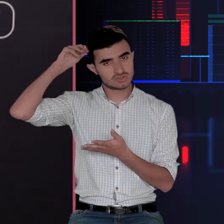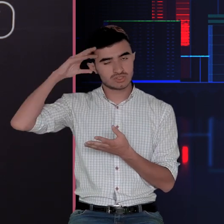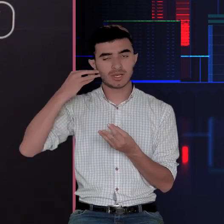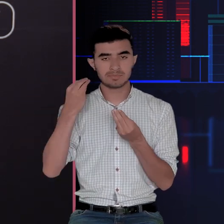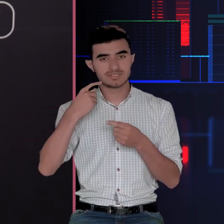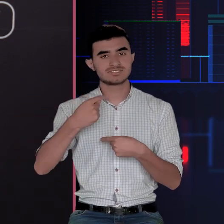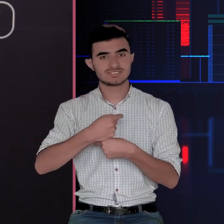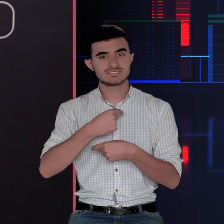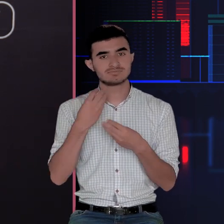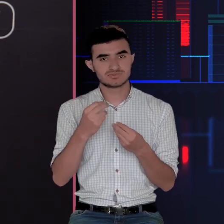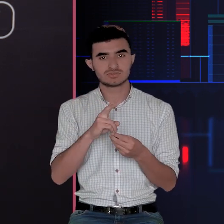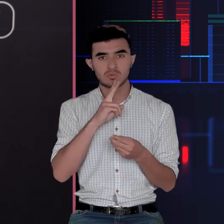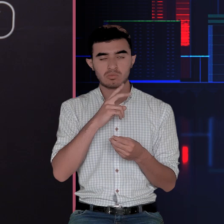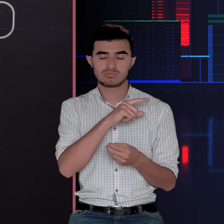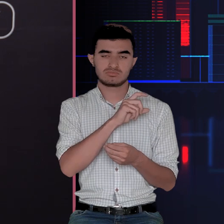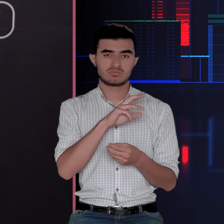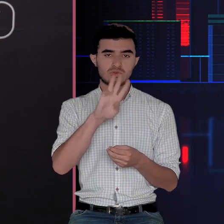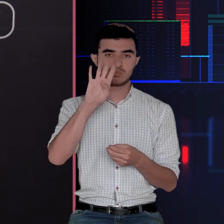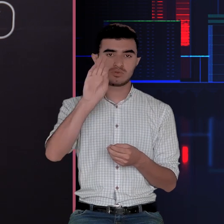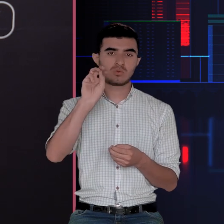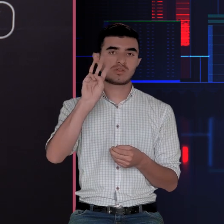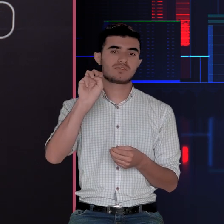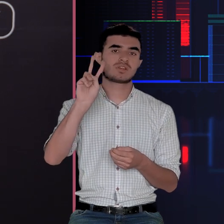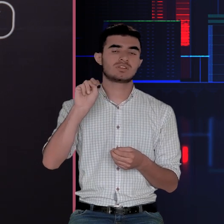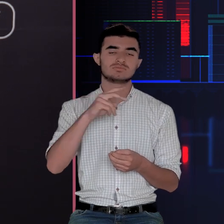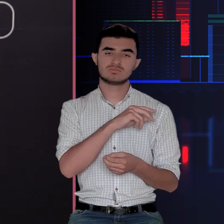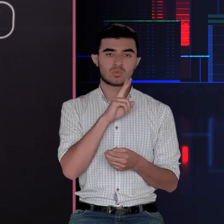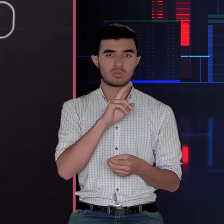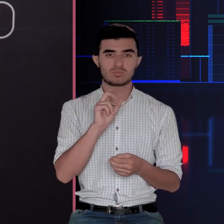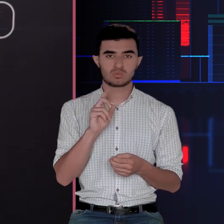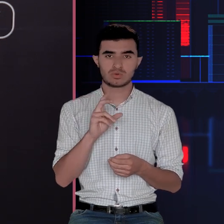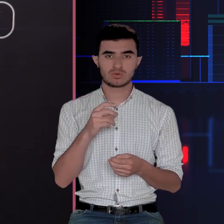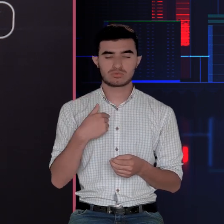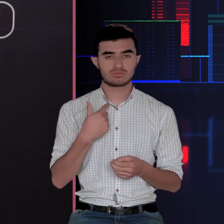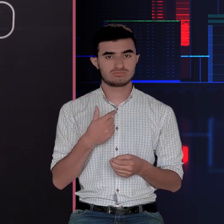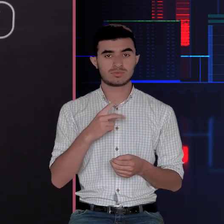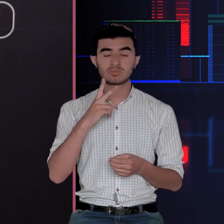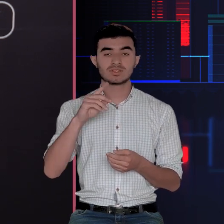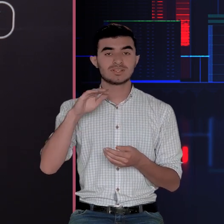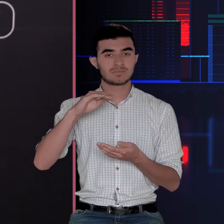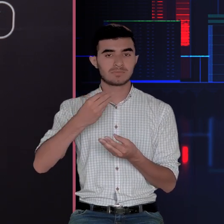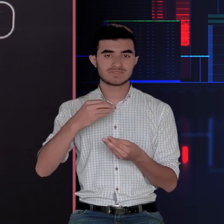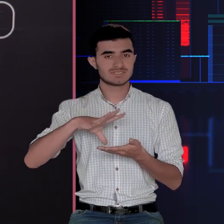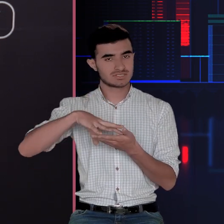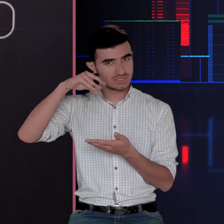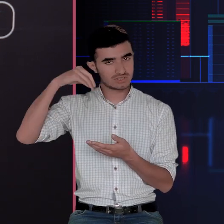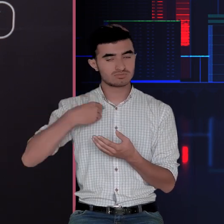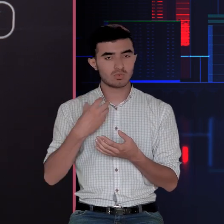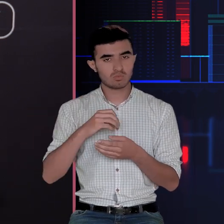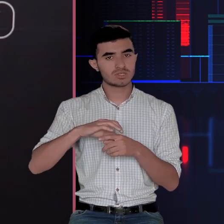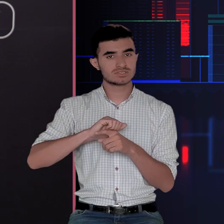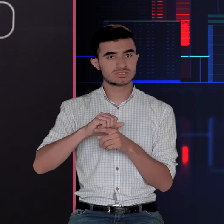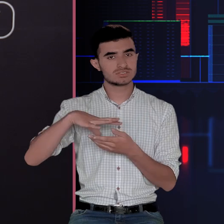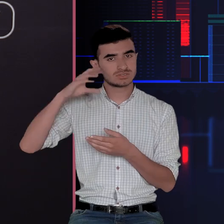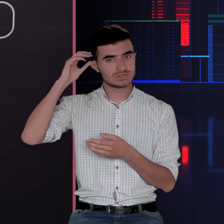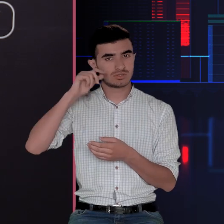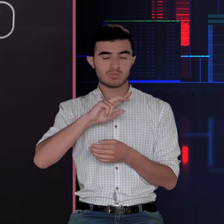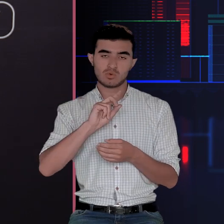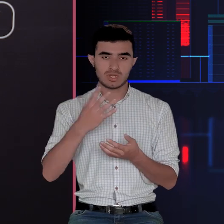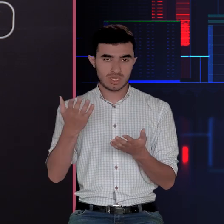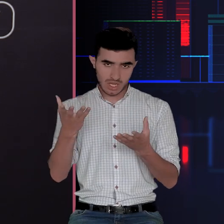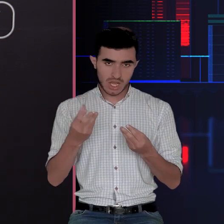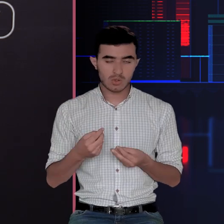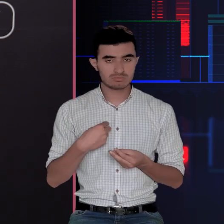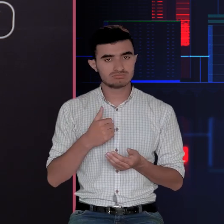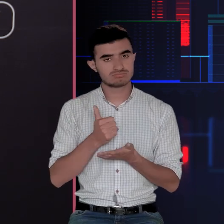miraculous therapy that you are doing, तो हमें भी कुछ बताएं, हमें भी कुछ सिखाएं. तो इसने कहा ठीक है, आ जाए मेरे क्लिनिक